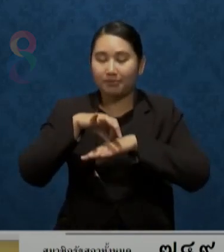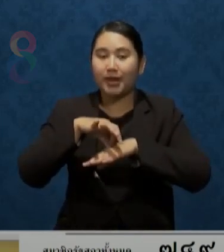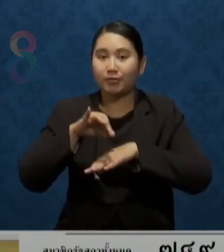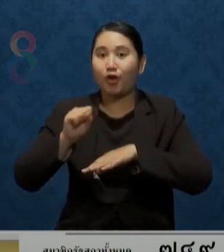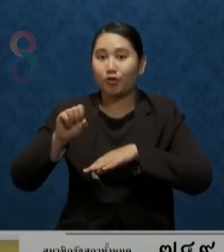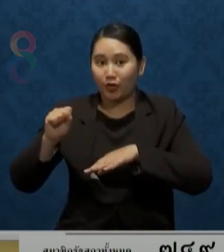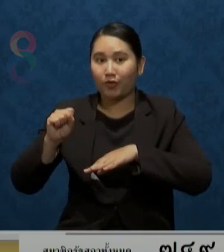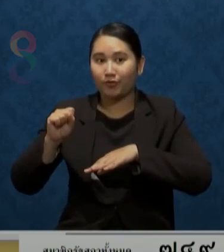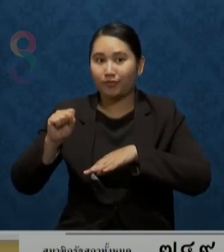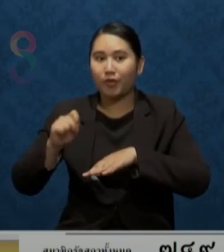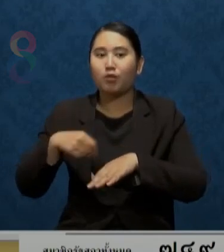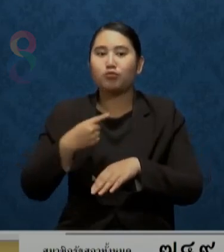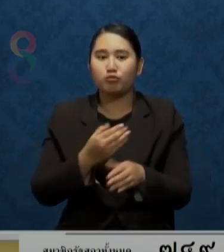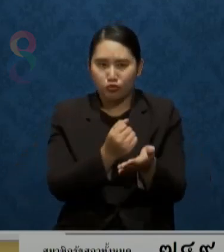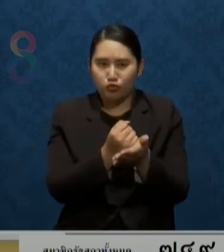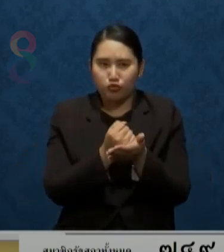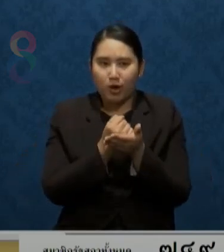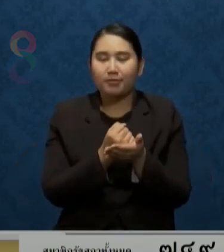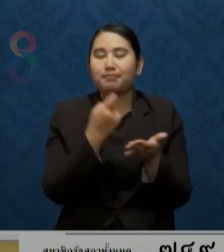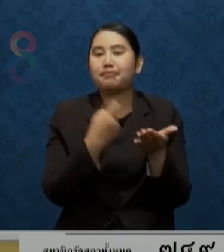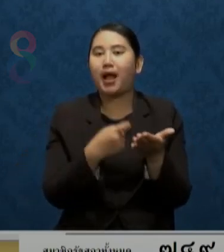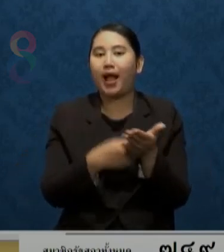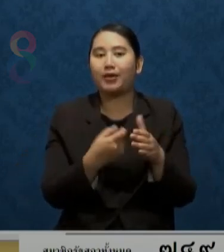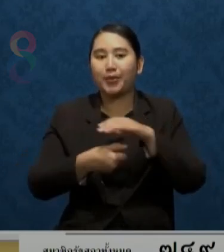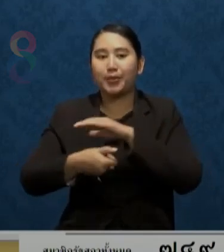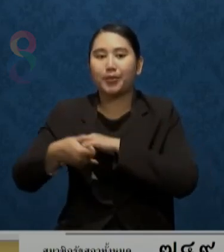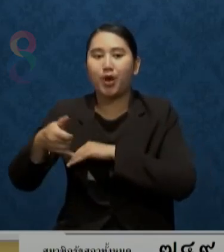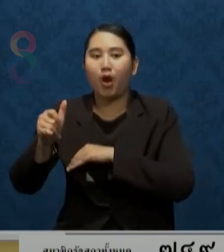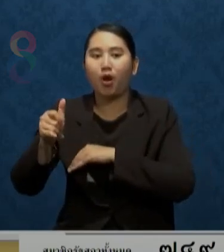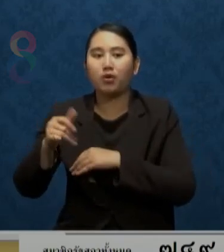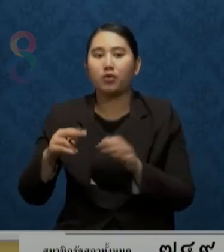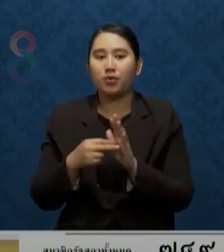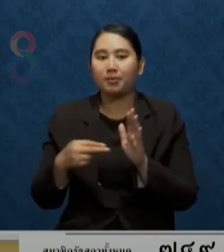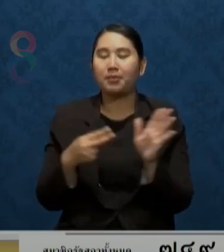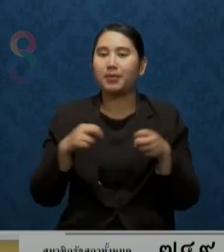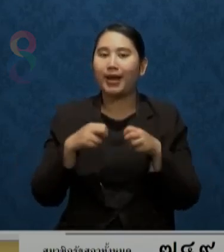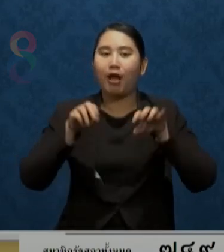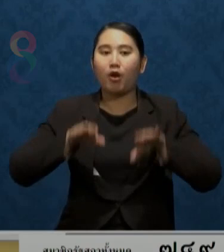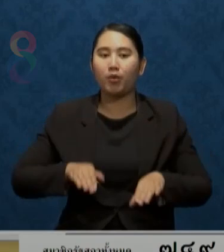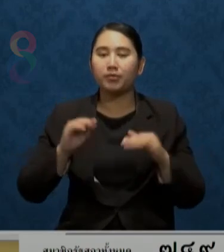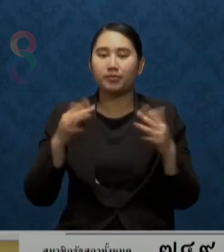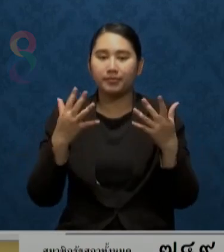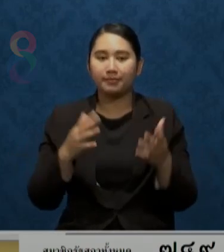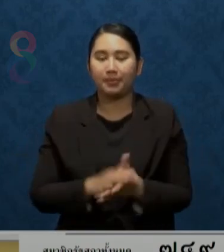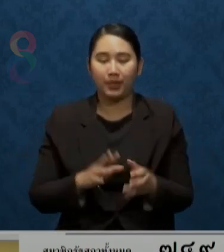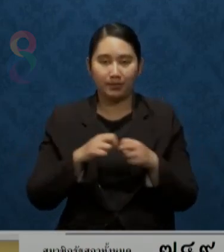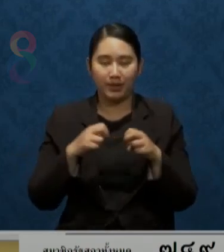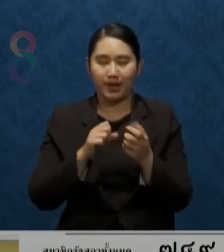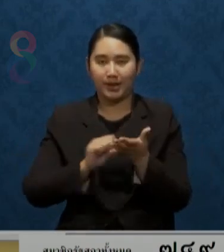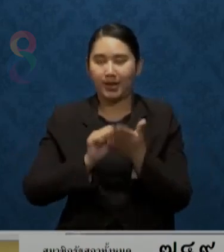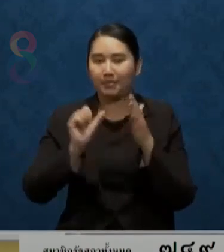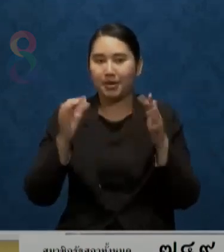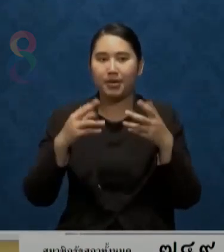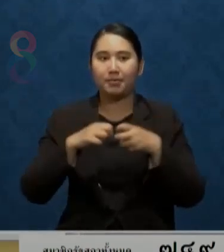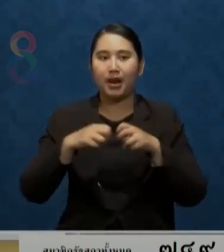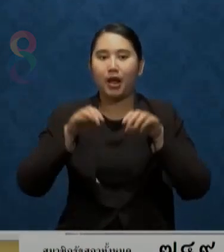ฎรไปช่วยประกันตัวคนพวกนี้แทนที่เราจะไปลดปัญหาไปลดสิ่งที่เป็นความ